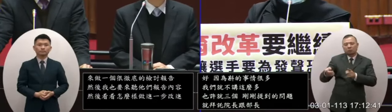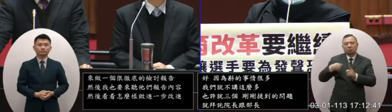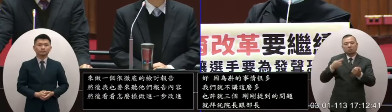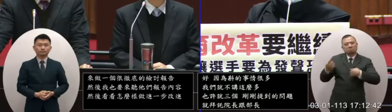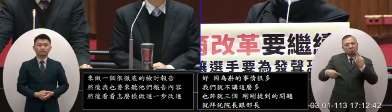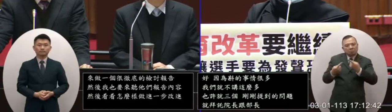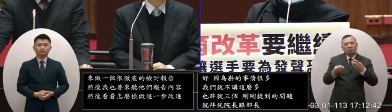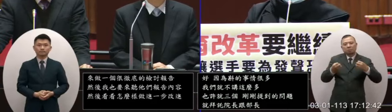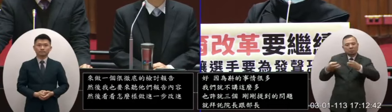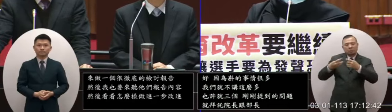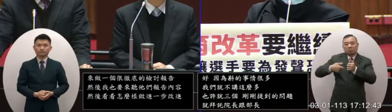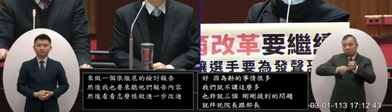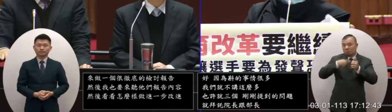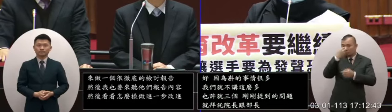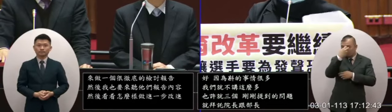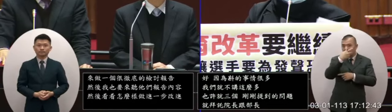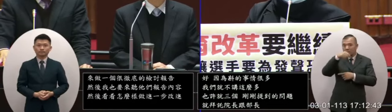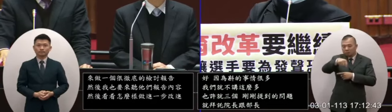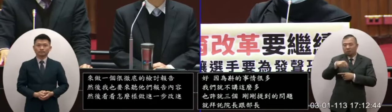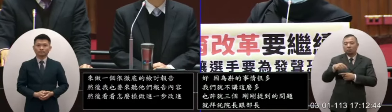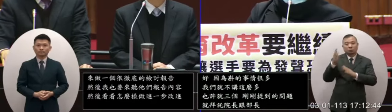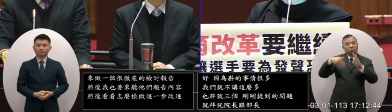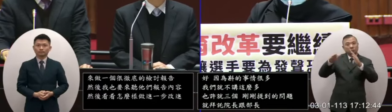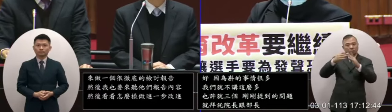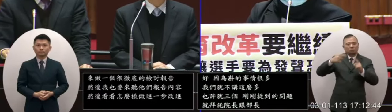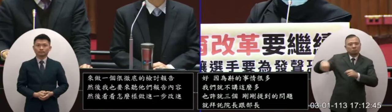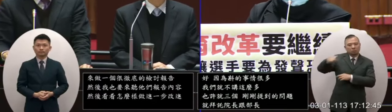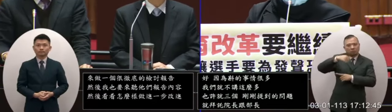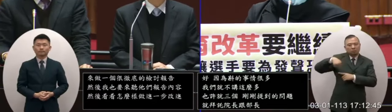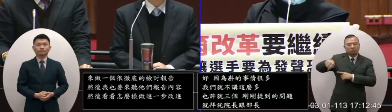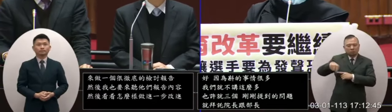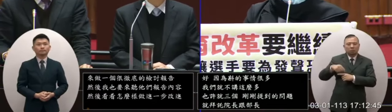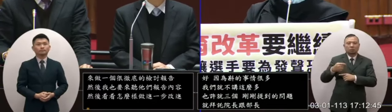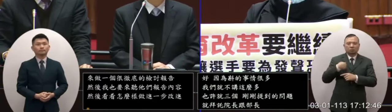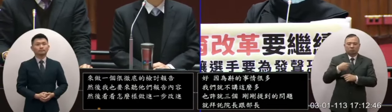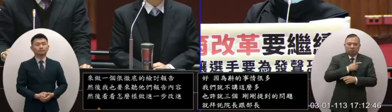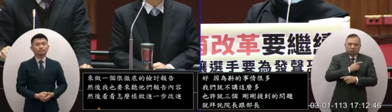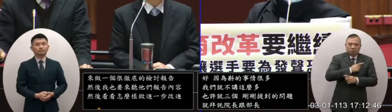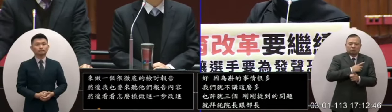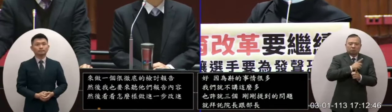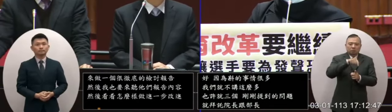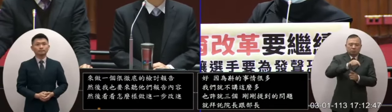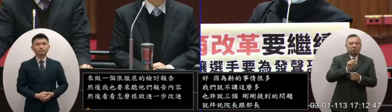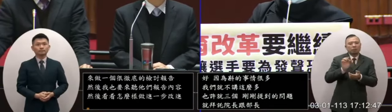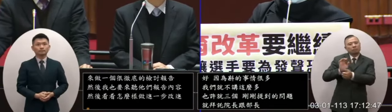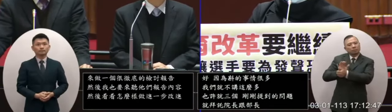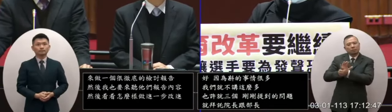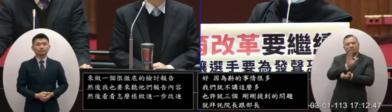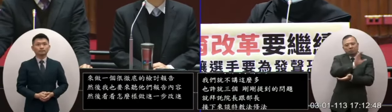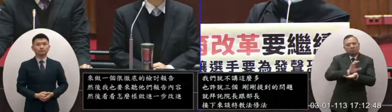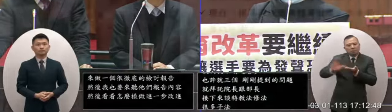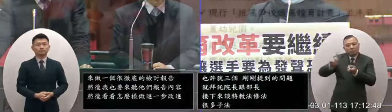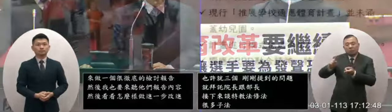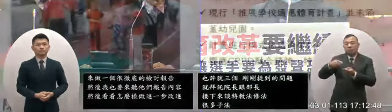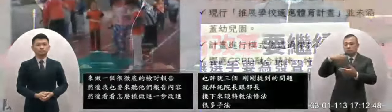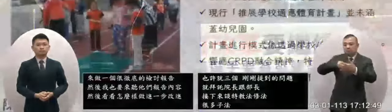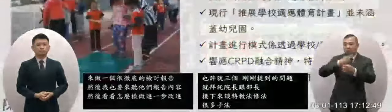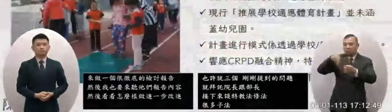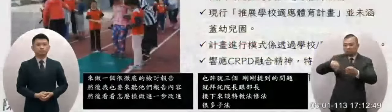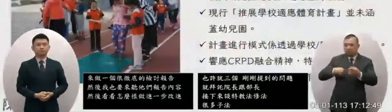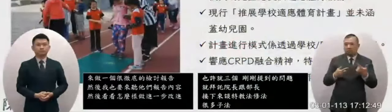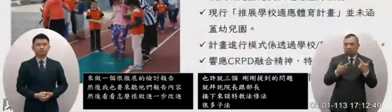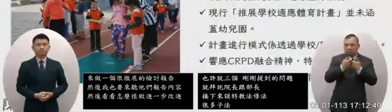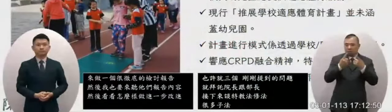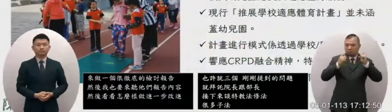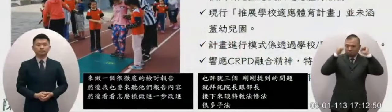跟追踪，跟把第一线现场让教育部的相关同仁知道。那其中有一个是适应体育的部分，因为我们听到特